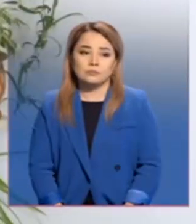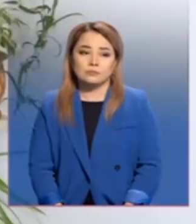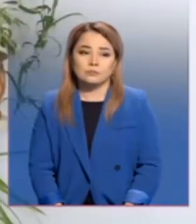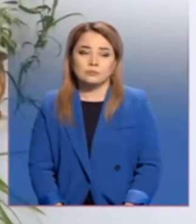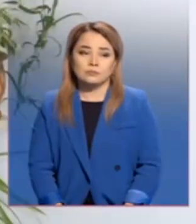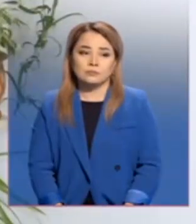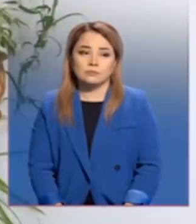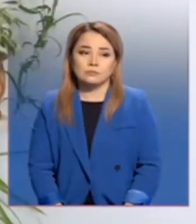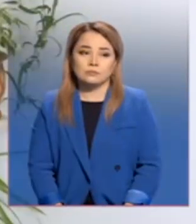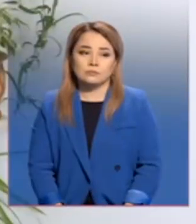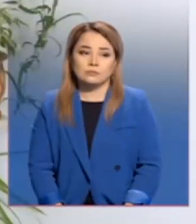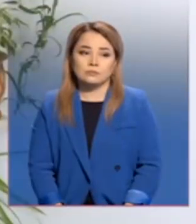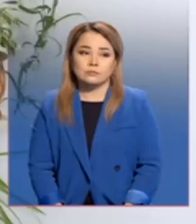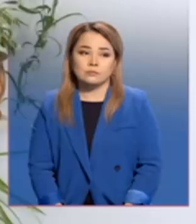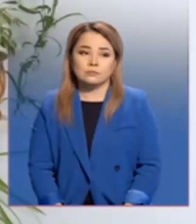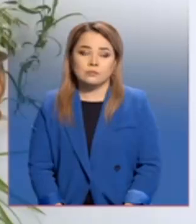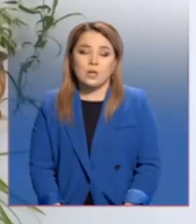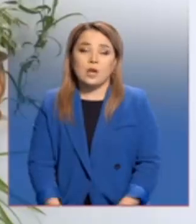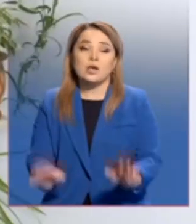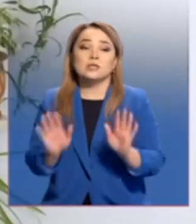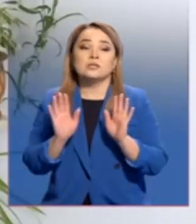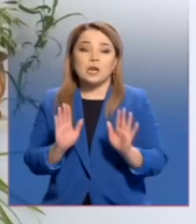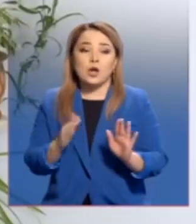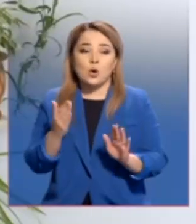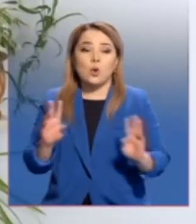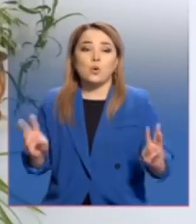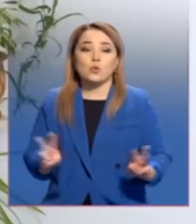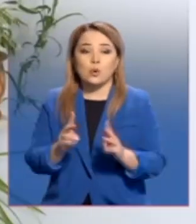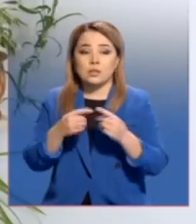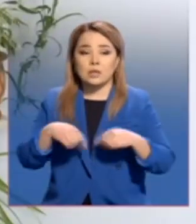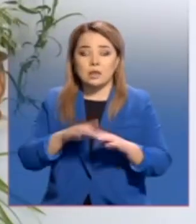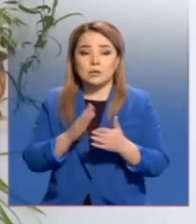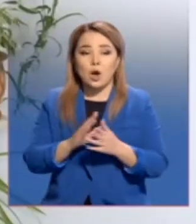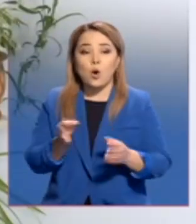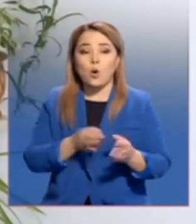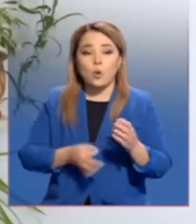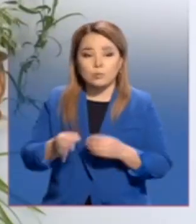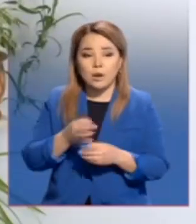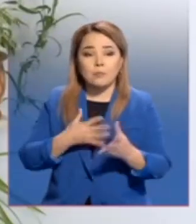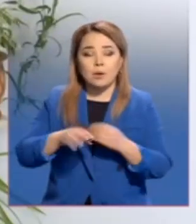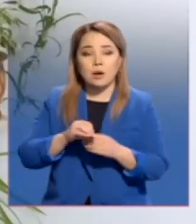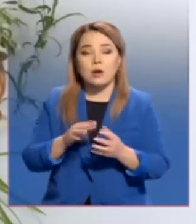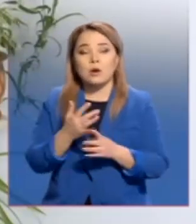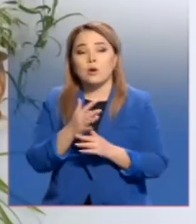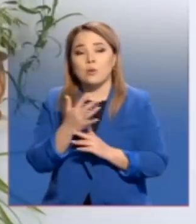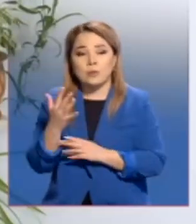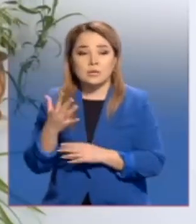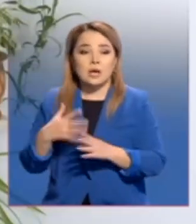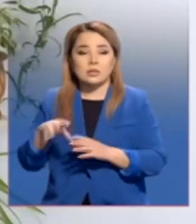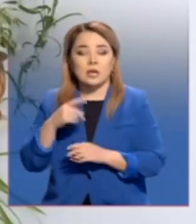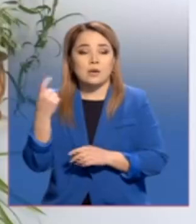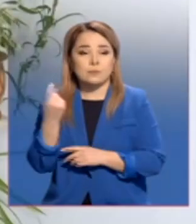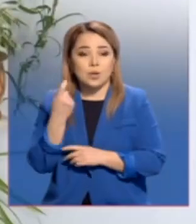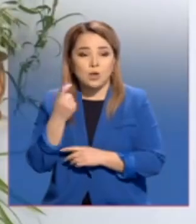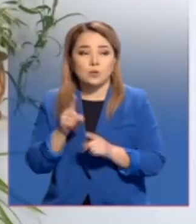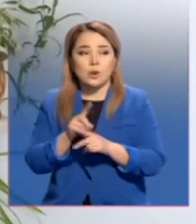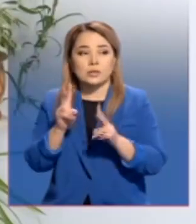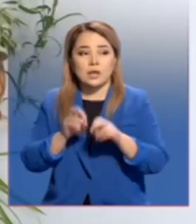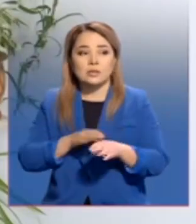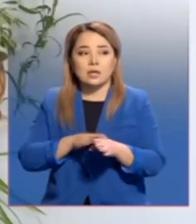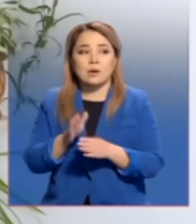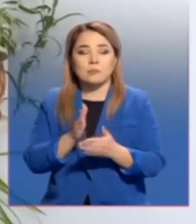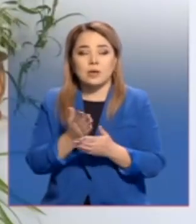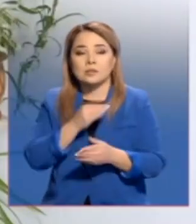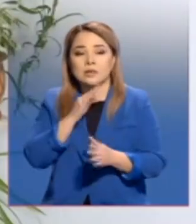Зернова, Басаманское учреждение. Тек өрт шыққан аумақта ғана емес, облыстағы барлық орман шаруашылықтары тексерілді. Көптеген кемшіліктер